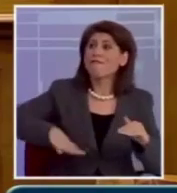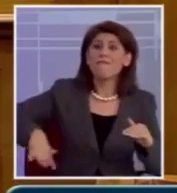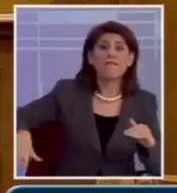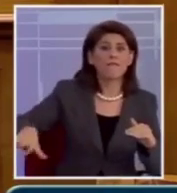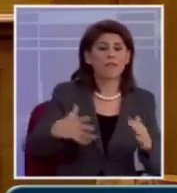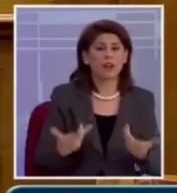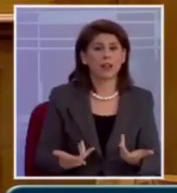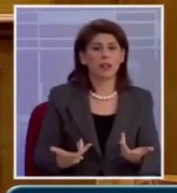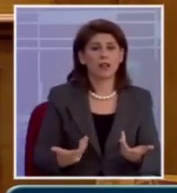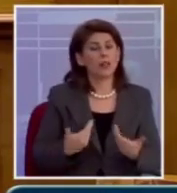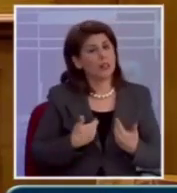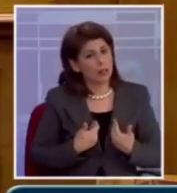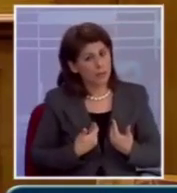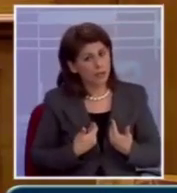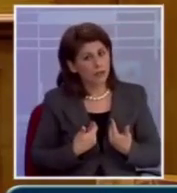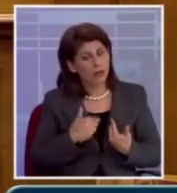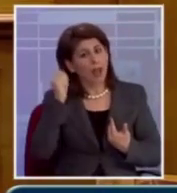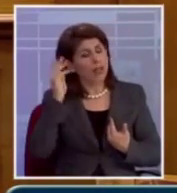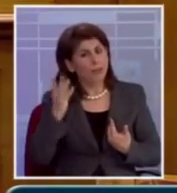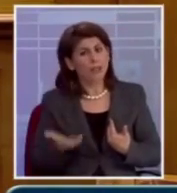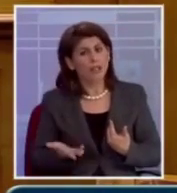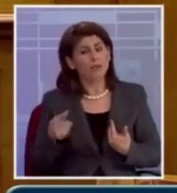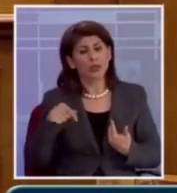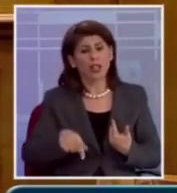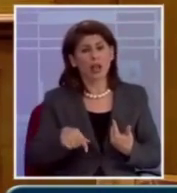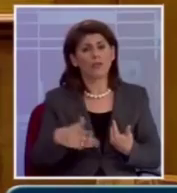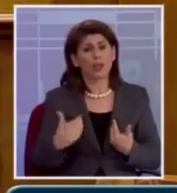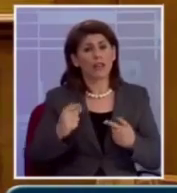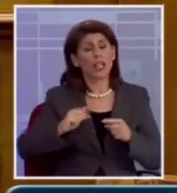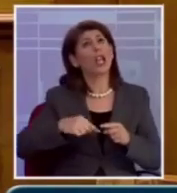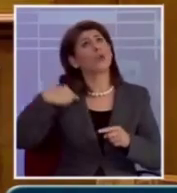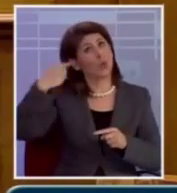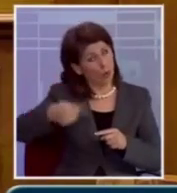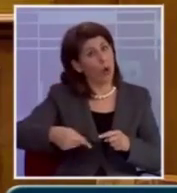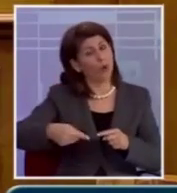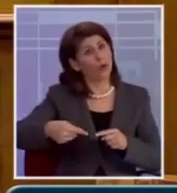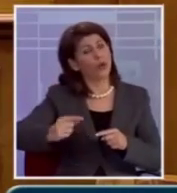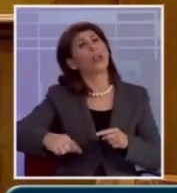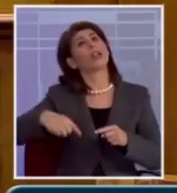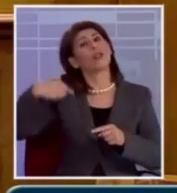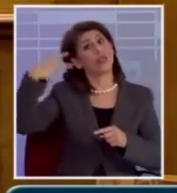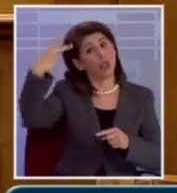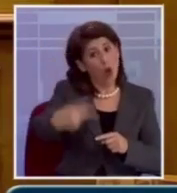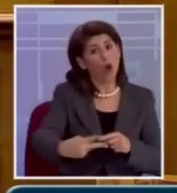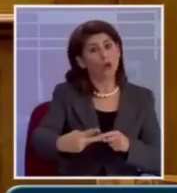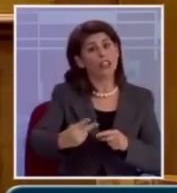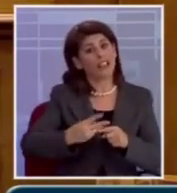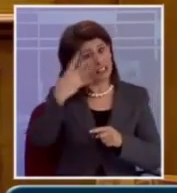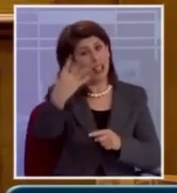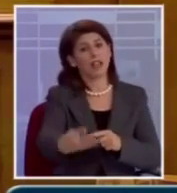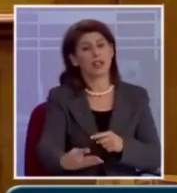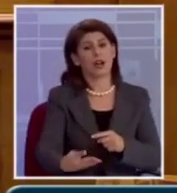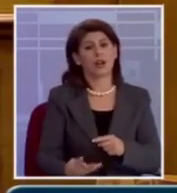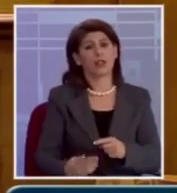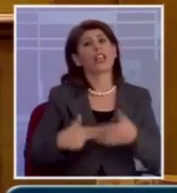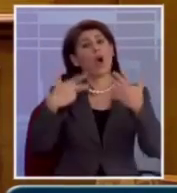σήμερα, γιατί εμείς δεν πιστεύουμε ότι αυτό θα είναι και για τον χρόνο και για τον πέρα χρόνο και για την τετραετία και για